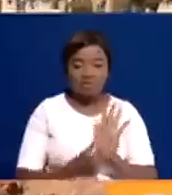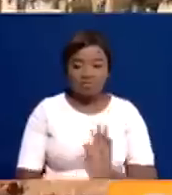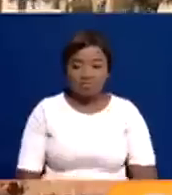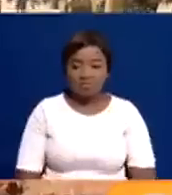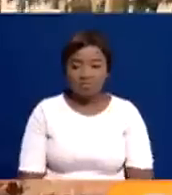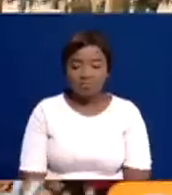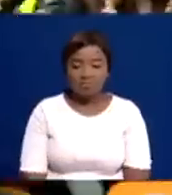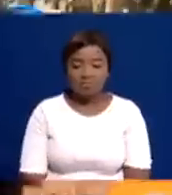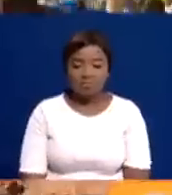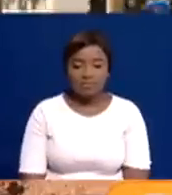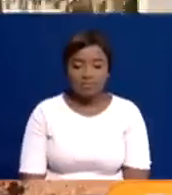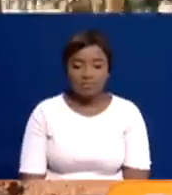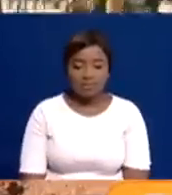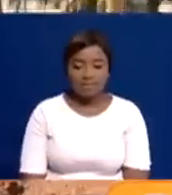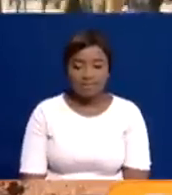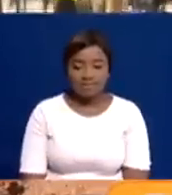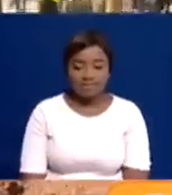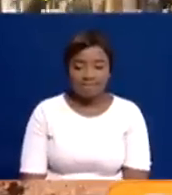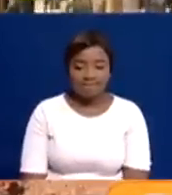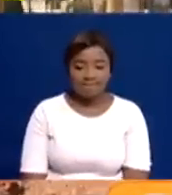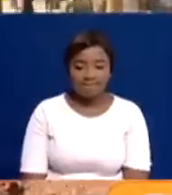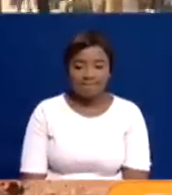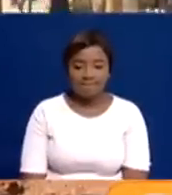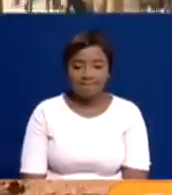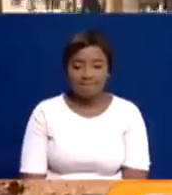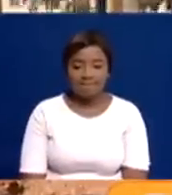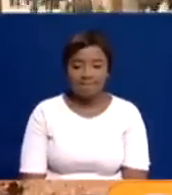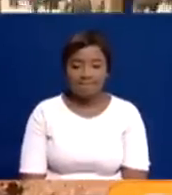runinga ya Citizen, eneo la Mlango Kubwa, kaunti ya Nairobi.